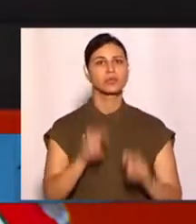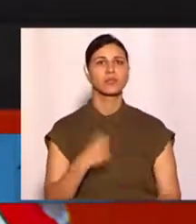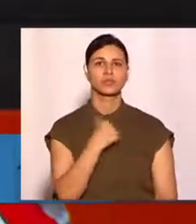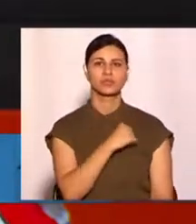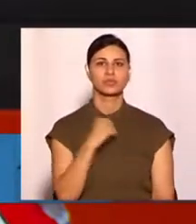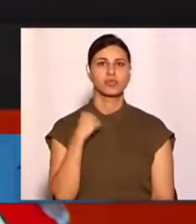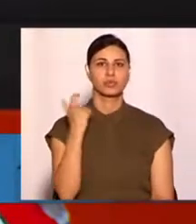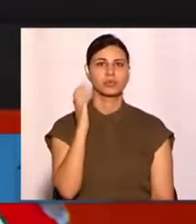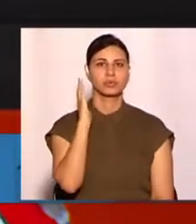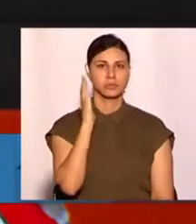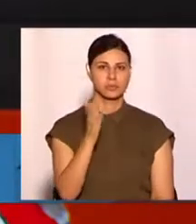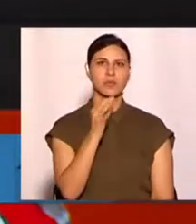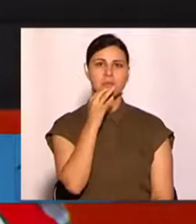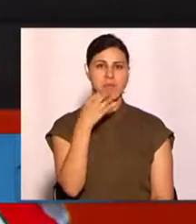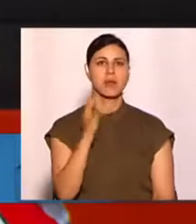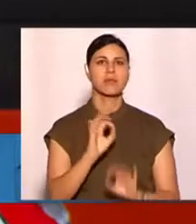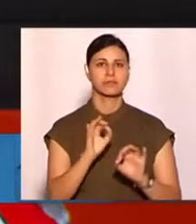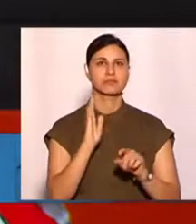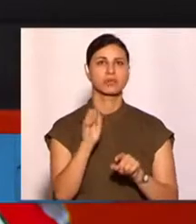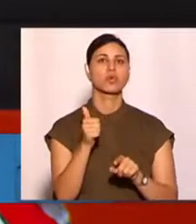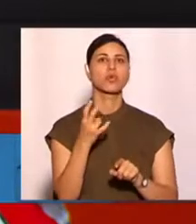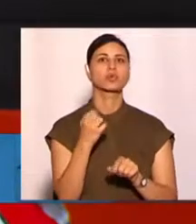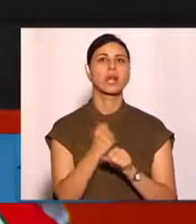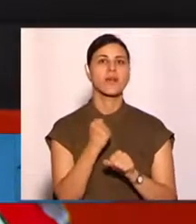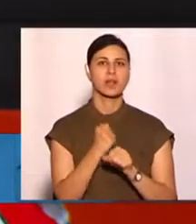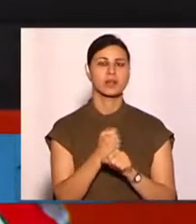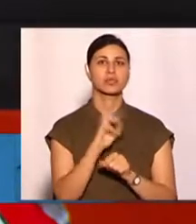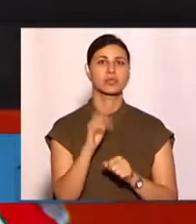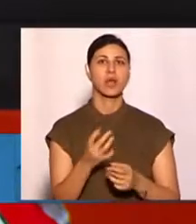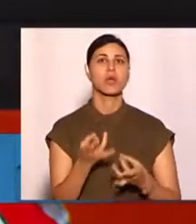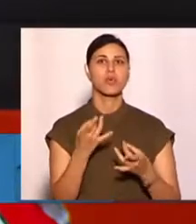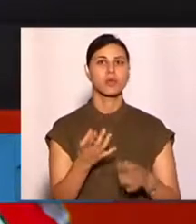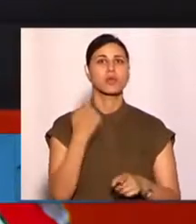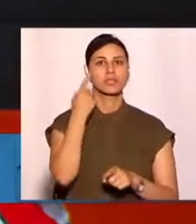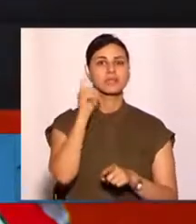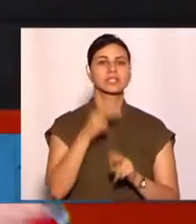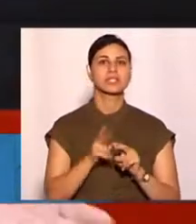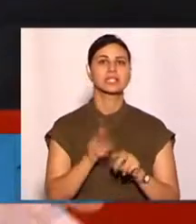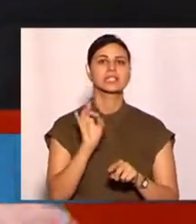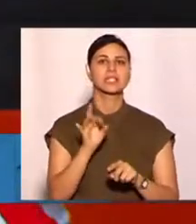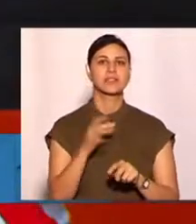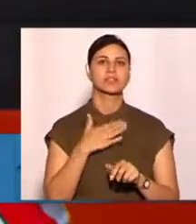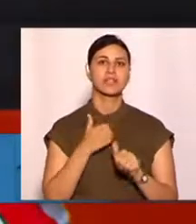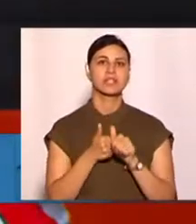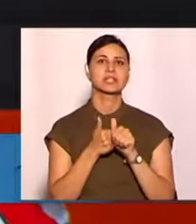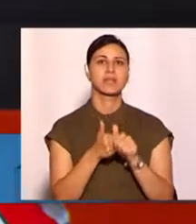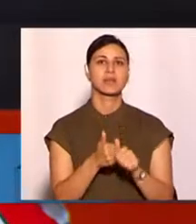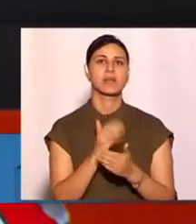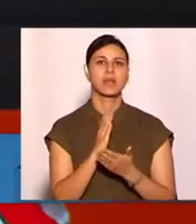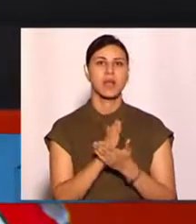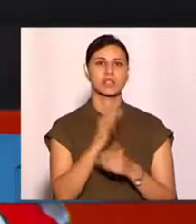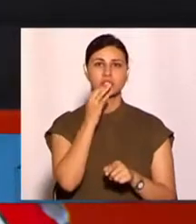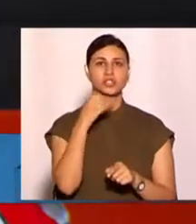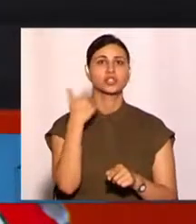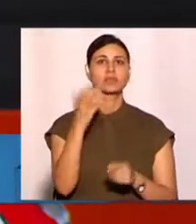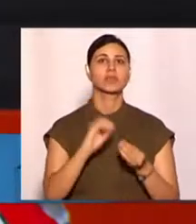ვახერხებთ, ამას მე რემულაჟზე ახსნით, როგორ უნდა გავაკეთოთ და უბრალოდ ვიცით, რომ ეს ტკივილი ჩვენი თანხლები მოვლენაა.